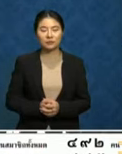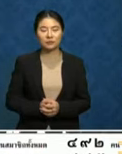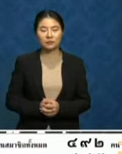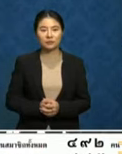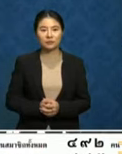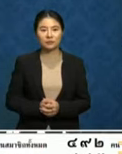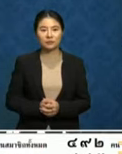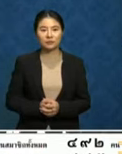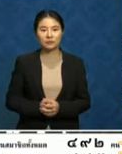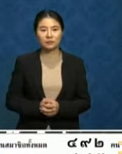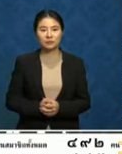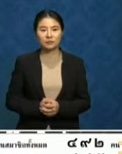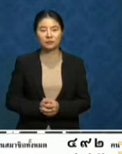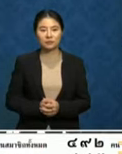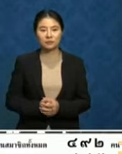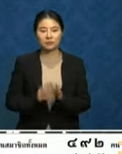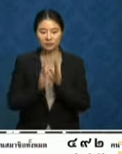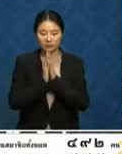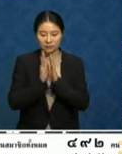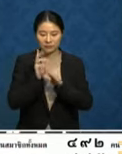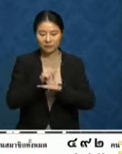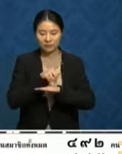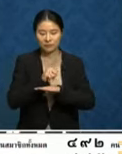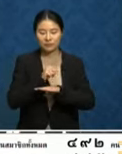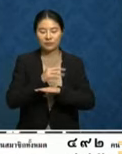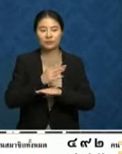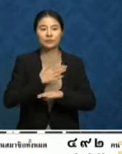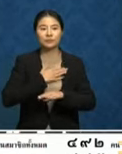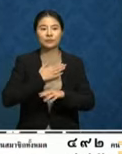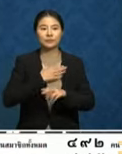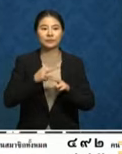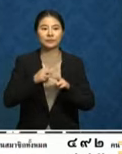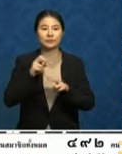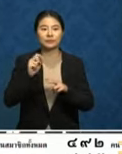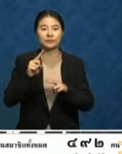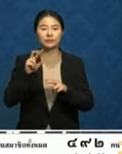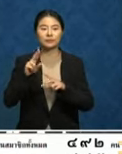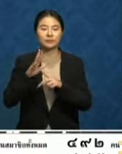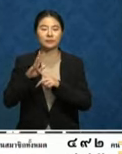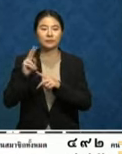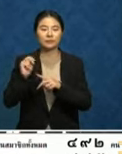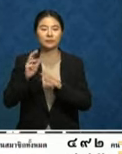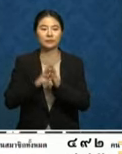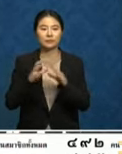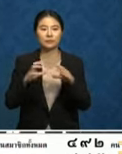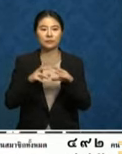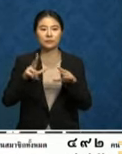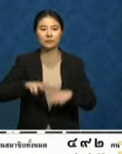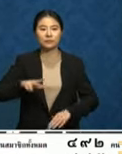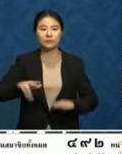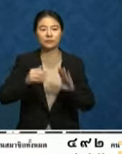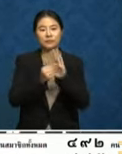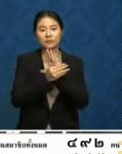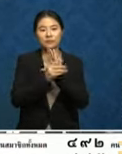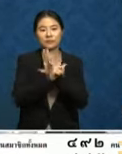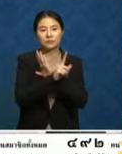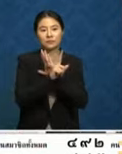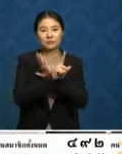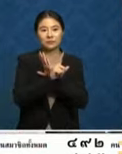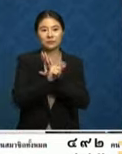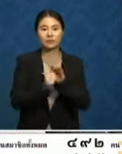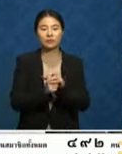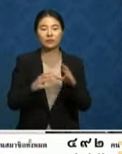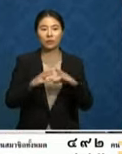ครับท่านประธานที่เคารพผมสรันทิมสุวรรณสมาชิกสภาผู้แทนราษฎรจังหวัดเลยพรรคเพื่อไทยขอเสนอจำนวนกรรมาธิการ